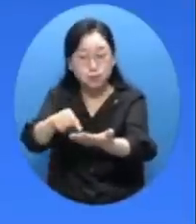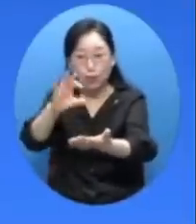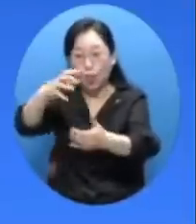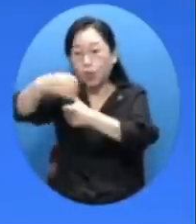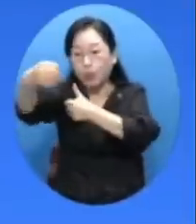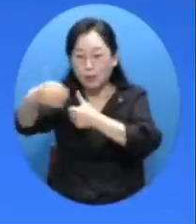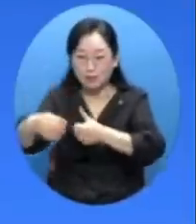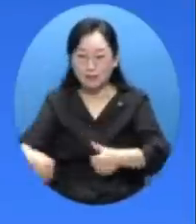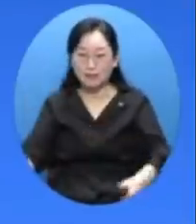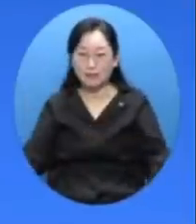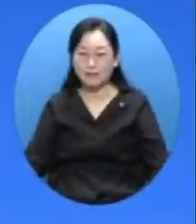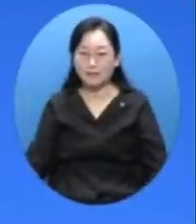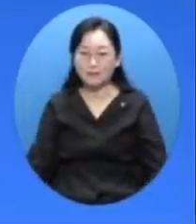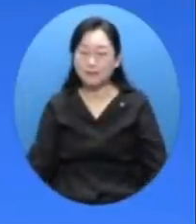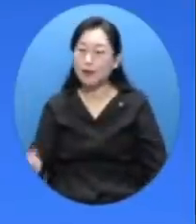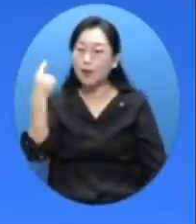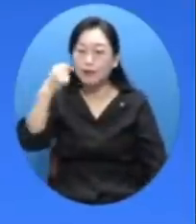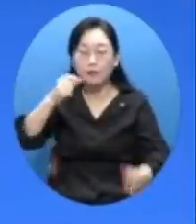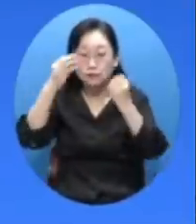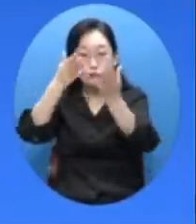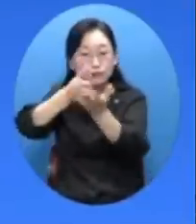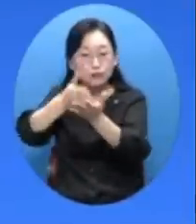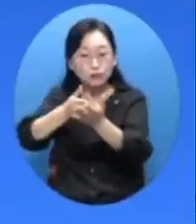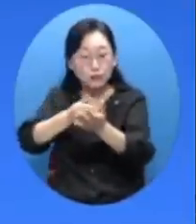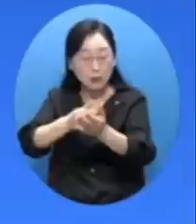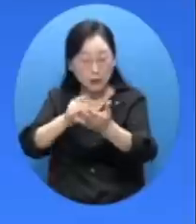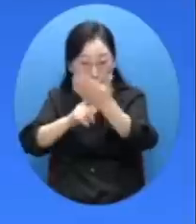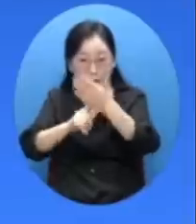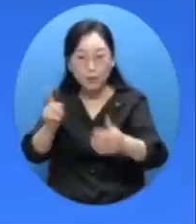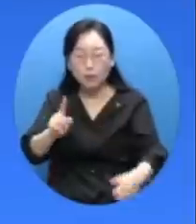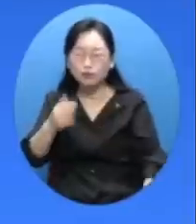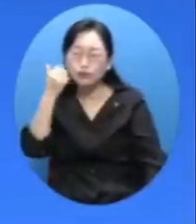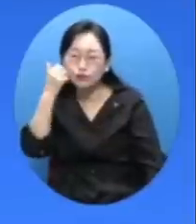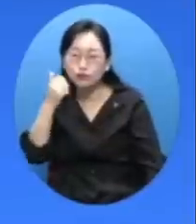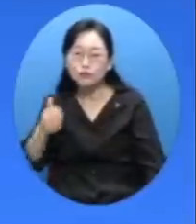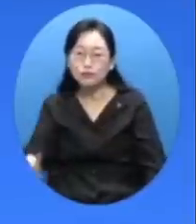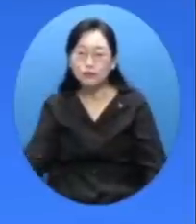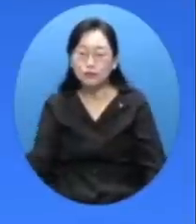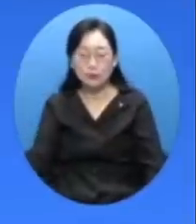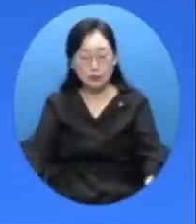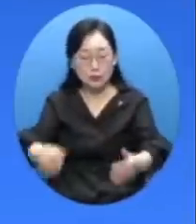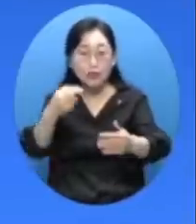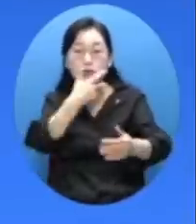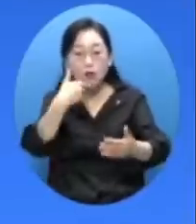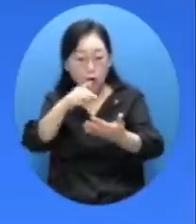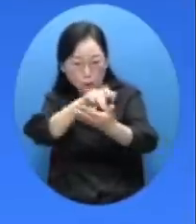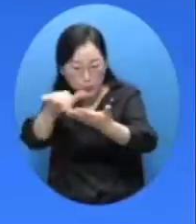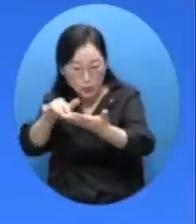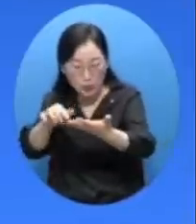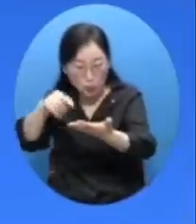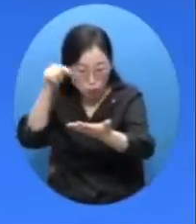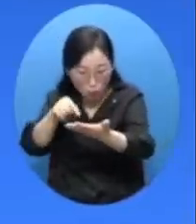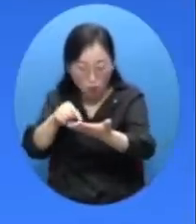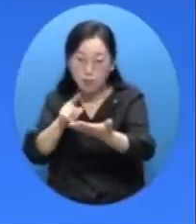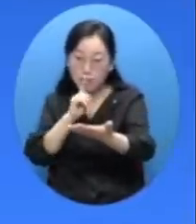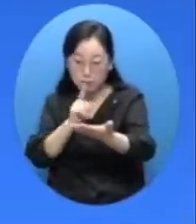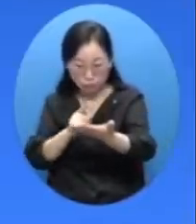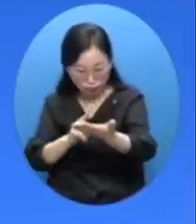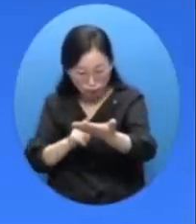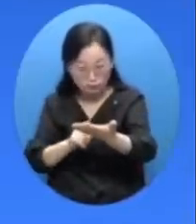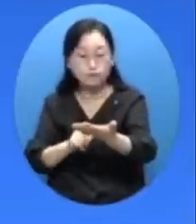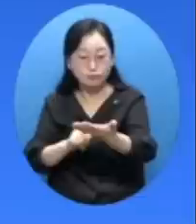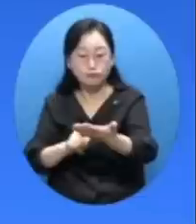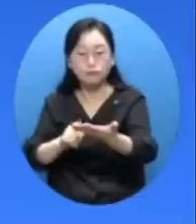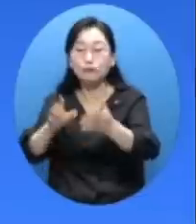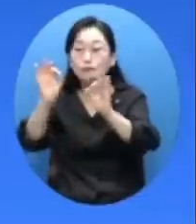날아갑니다. 어저께 뉴스를 보니까 어떤 분이 뭘 밑에 뭘 눌러가서 눌렀더니만 온 은행에